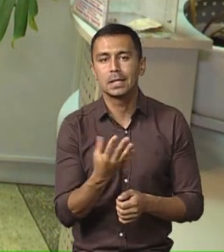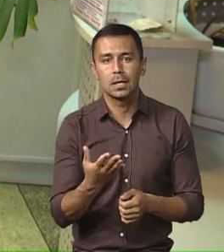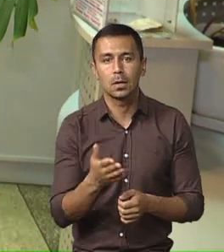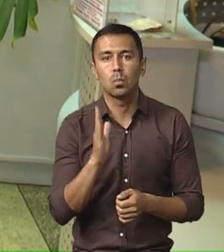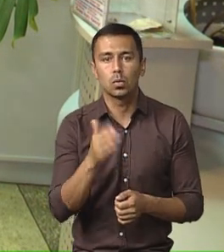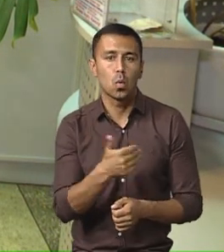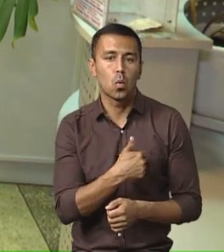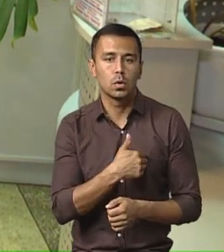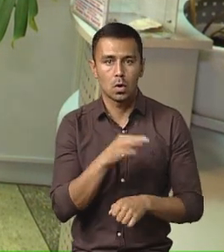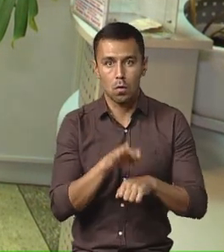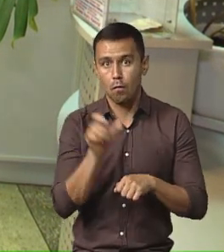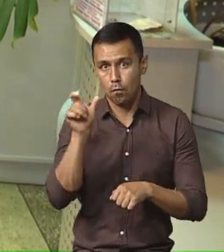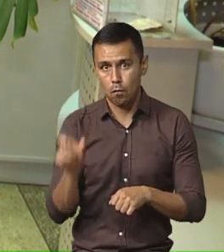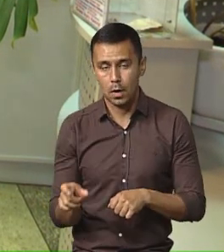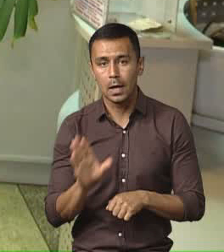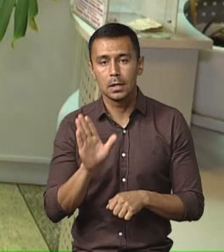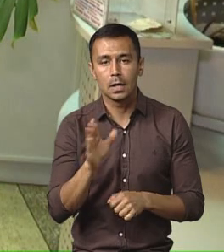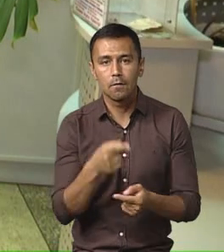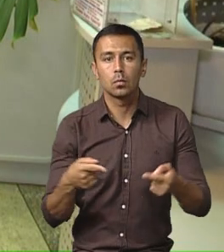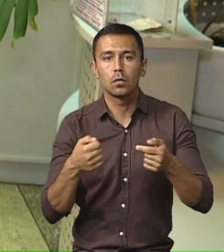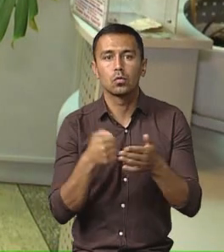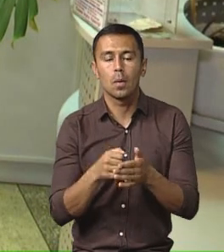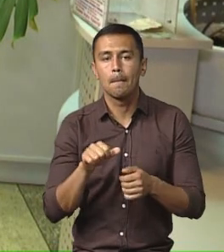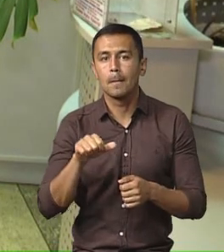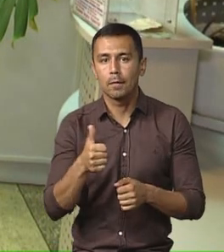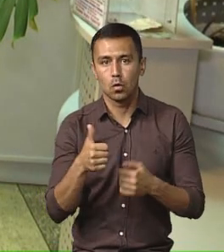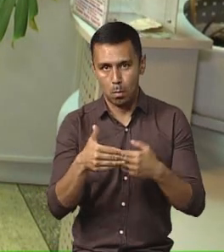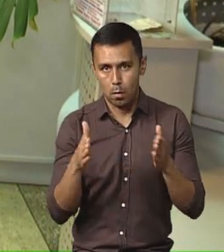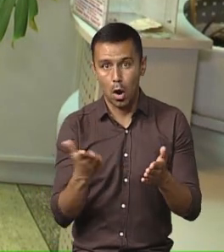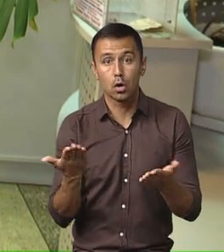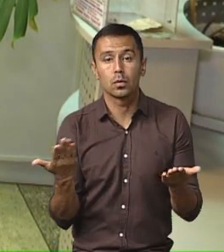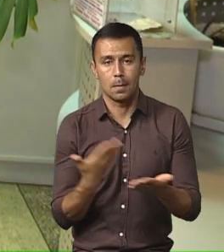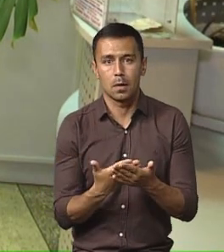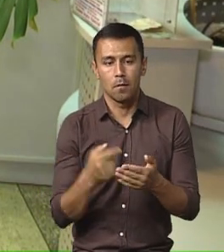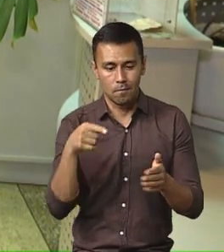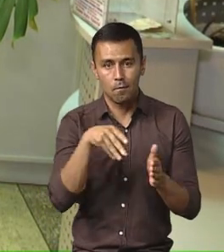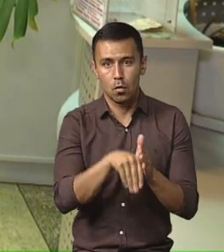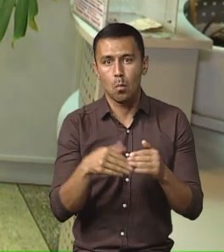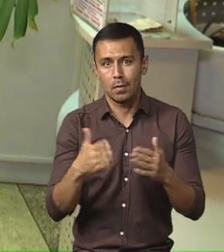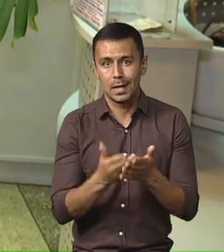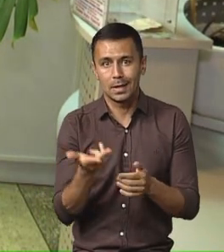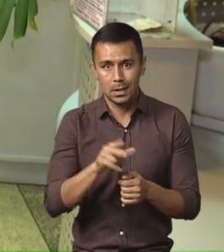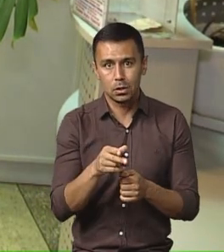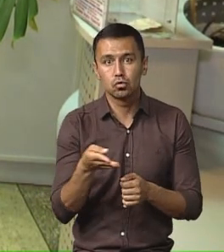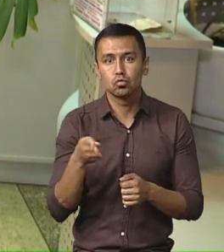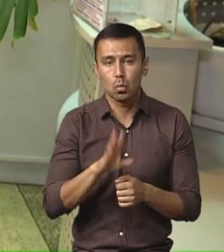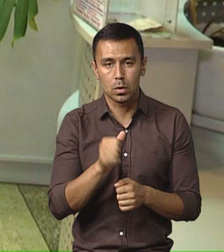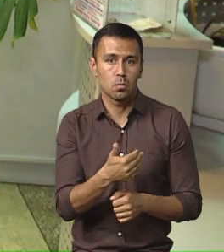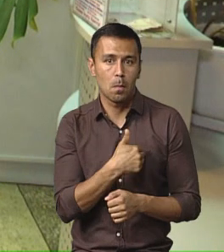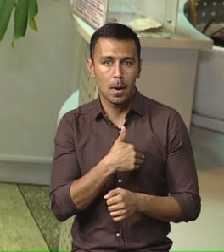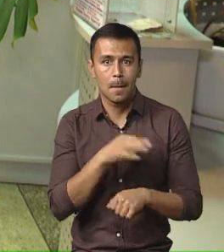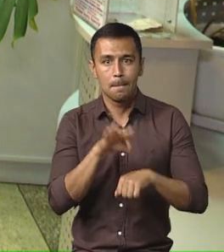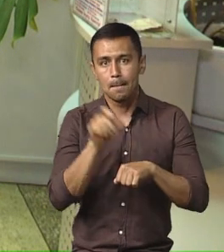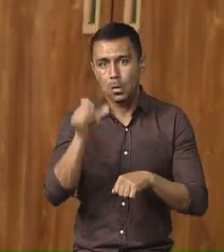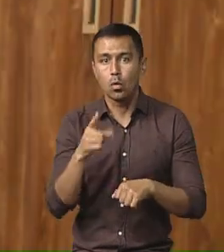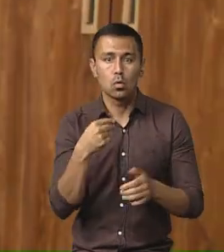скільки буде хотіти хворий, тільки відповідно до первинної упаковки. Тобто, якщо в упаковці є 3 блістери, можна за побажанням пацієнта